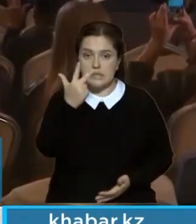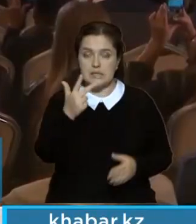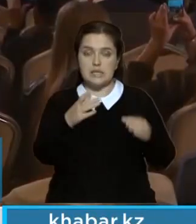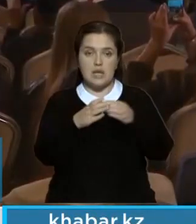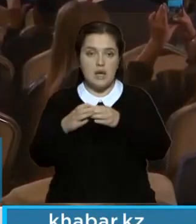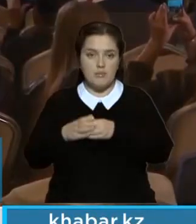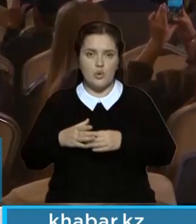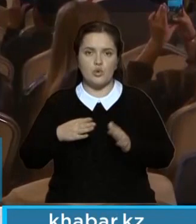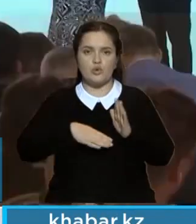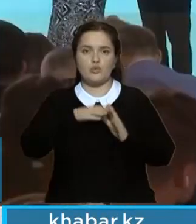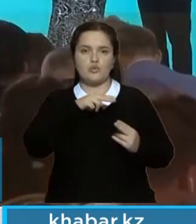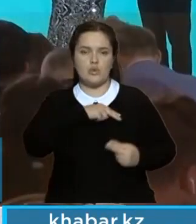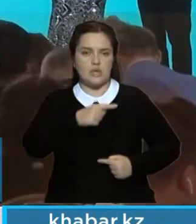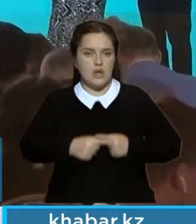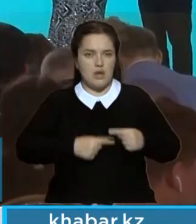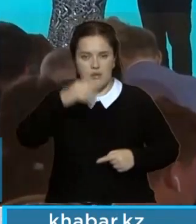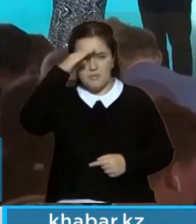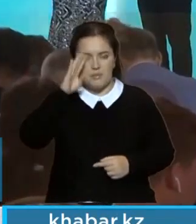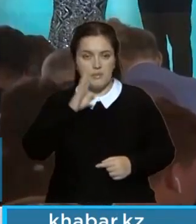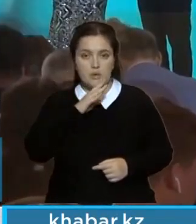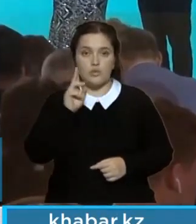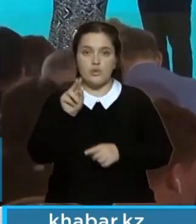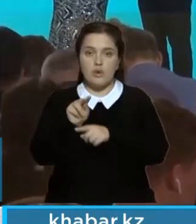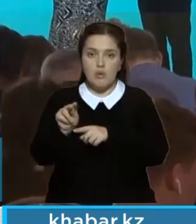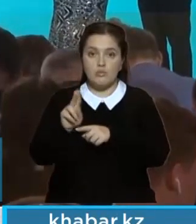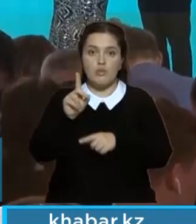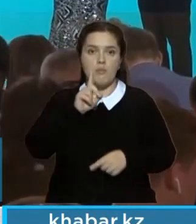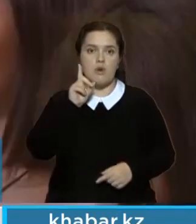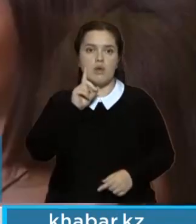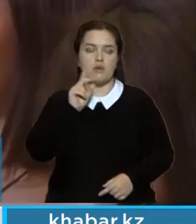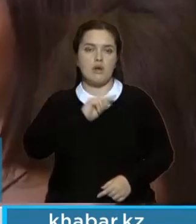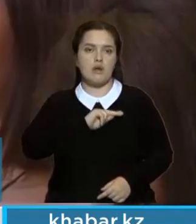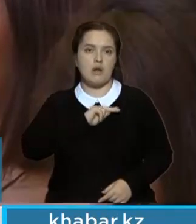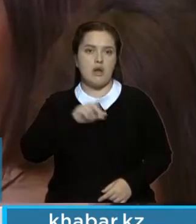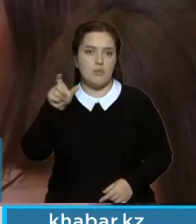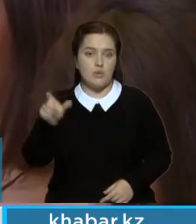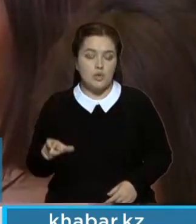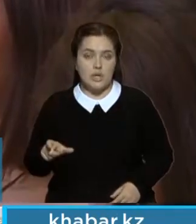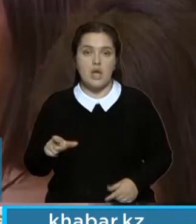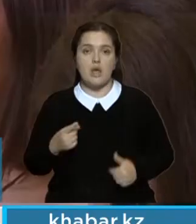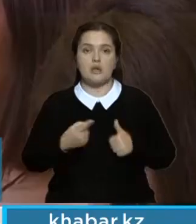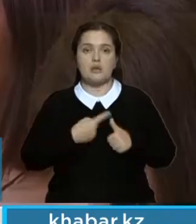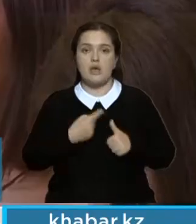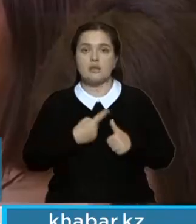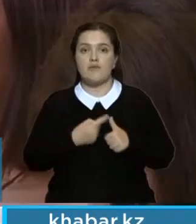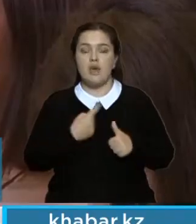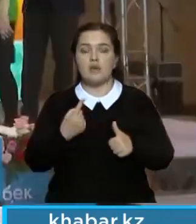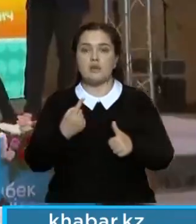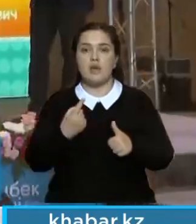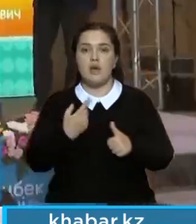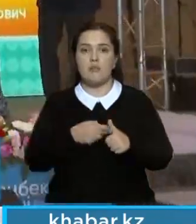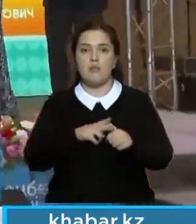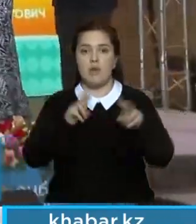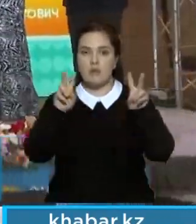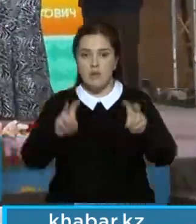Это лучшая трудовая династия, лучший наставник и лучший молодой работник. Думаю, названия этих номинаций говорят